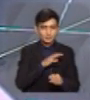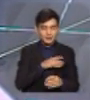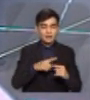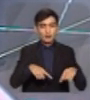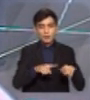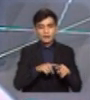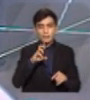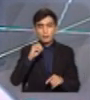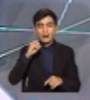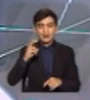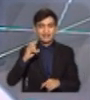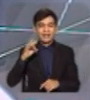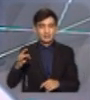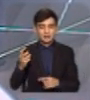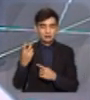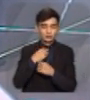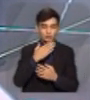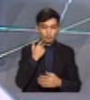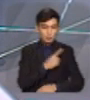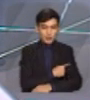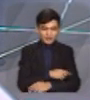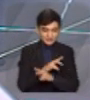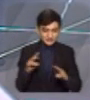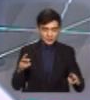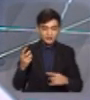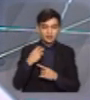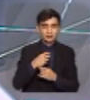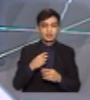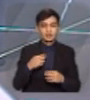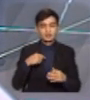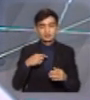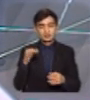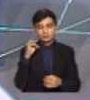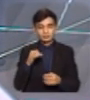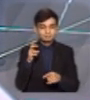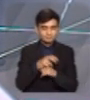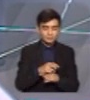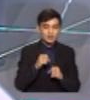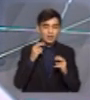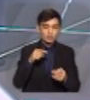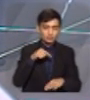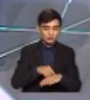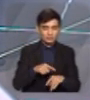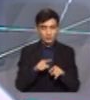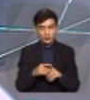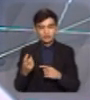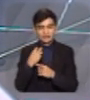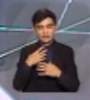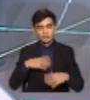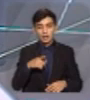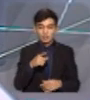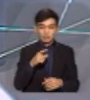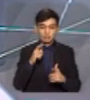«Бек Эйр» не приехал ни в больницу, не поинтересовался вообще самочувствием. Вот это